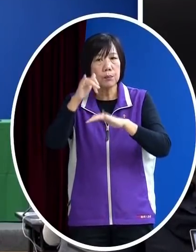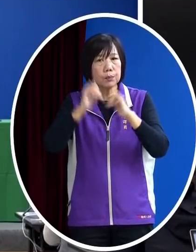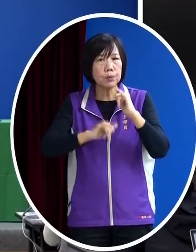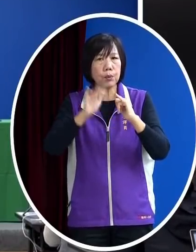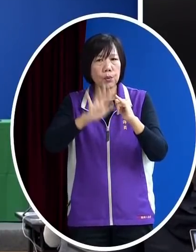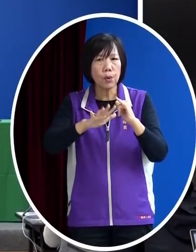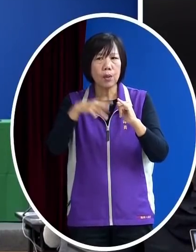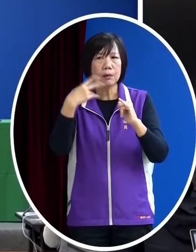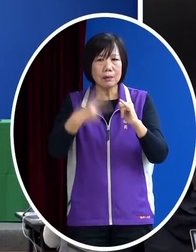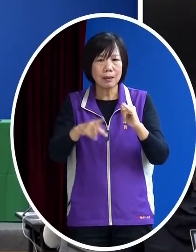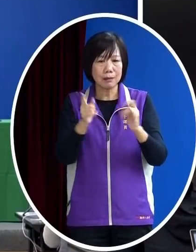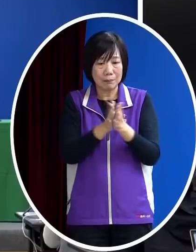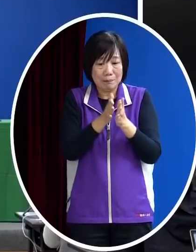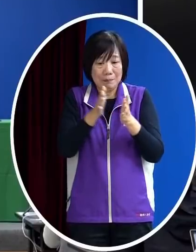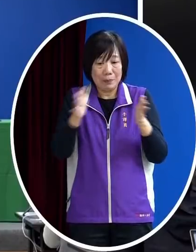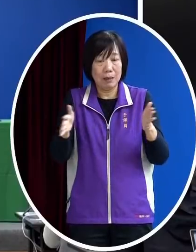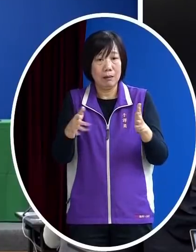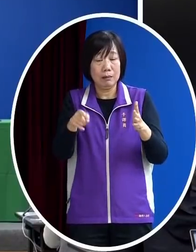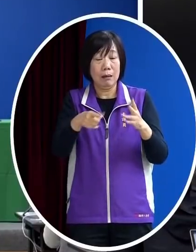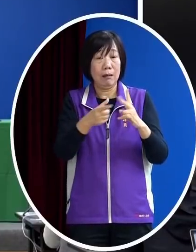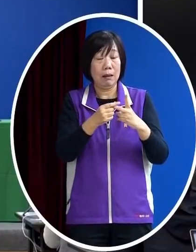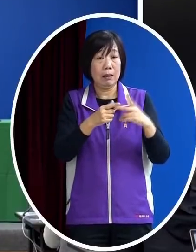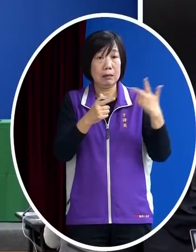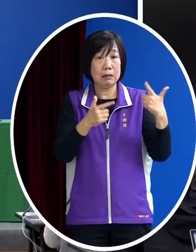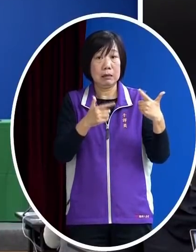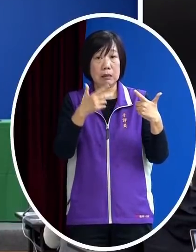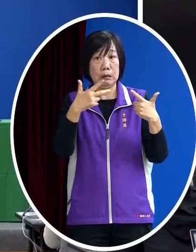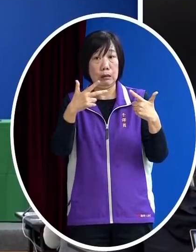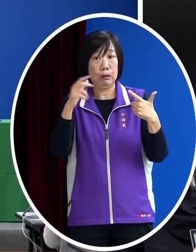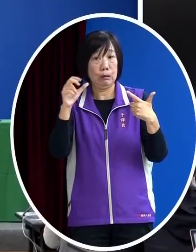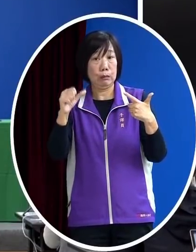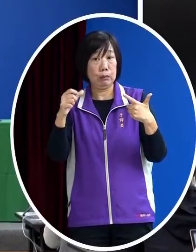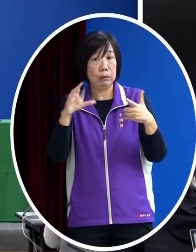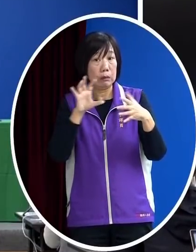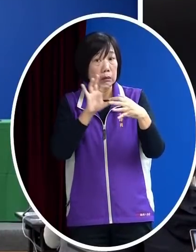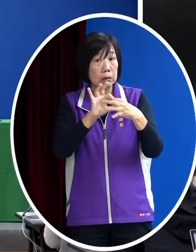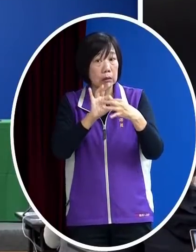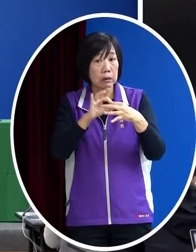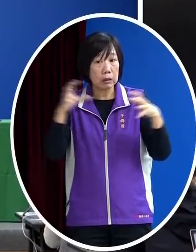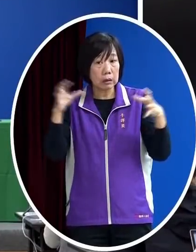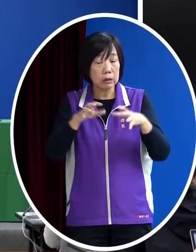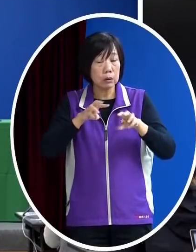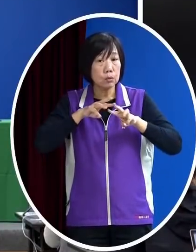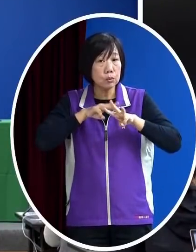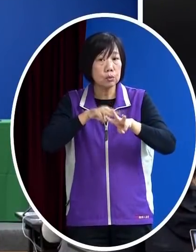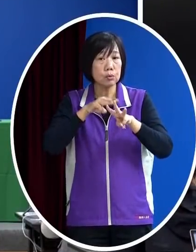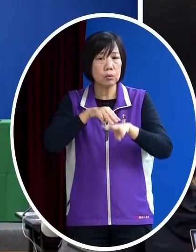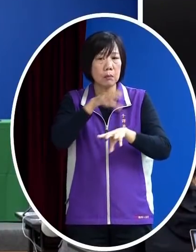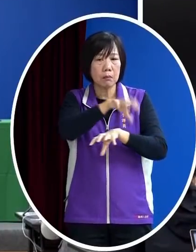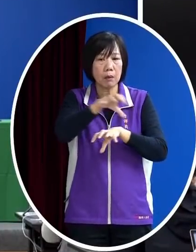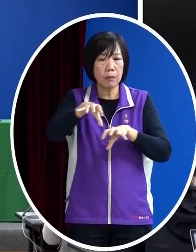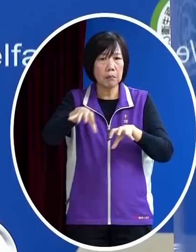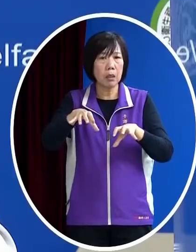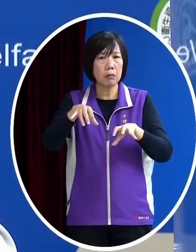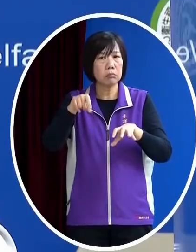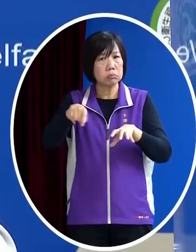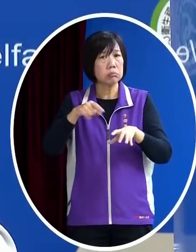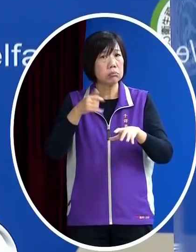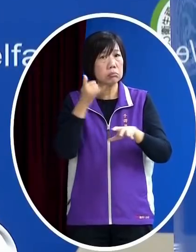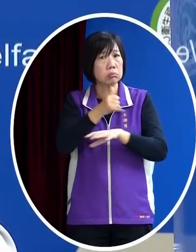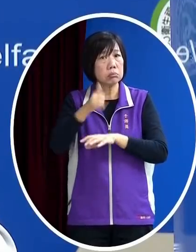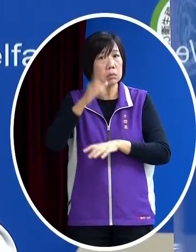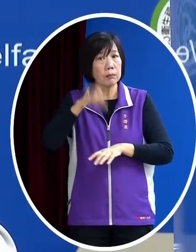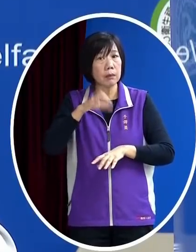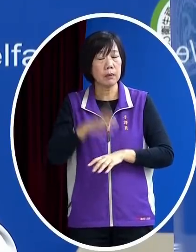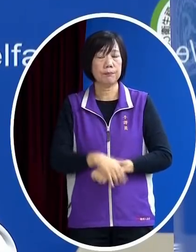公布说他这段期间跟765接触完后，一直到他自己确诊这段期间，可能出入公共场所的足迹吗？ 765